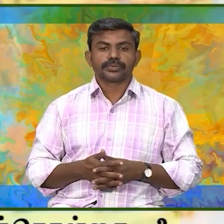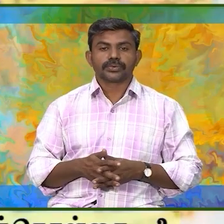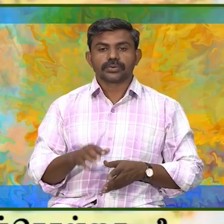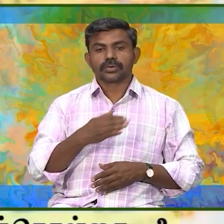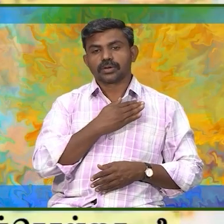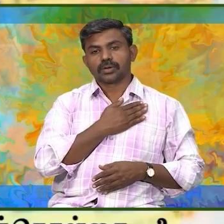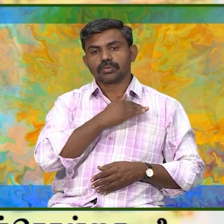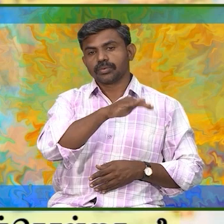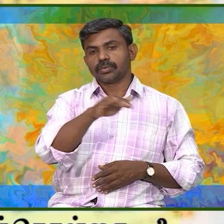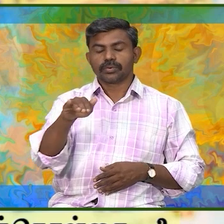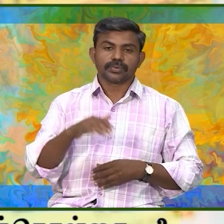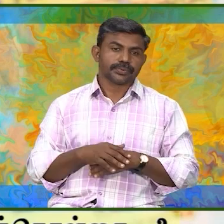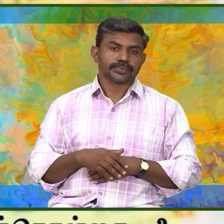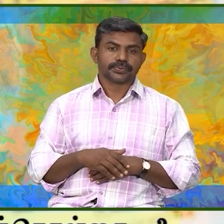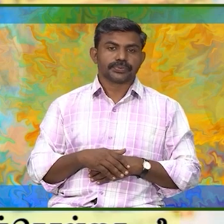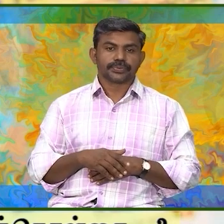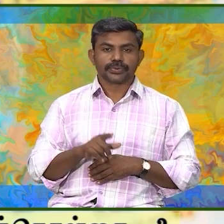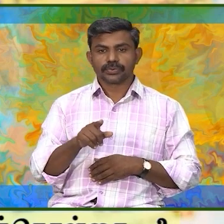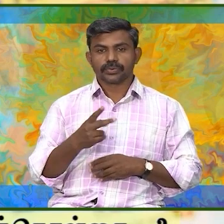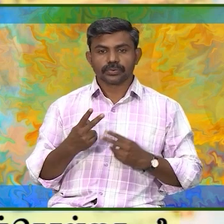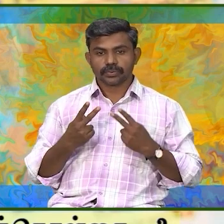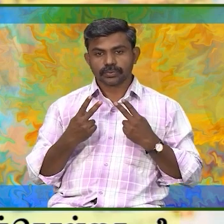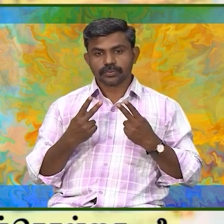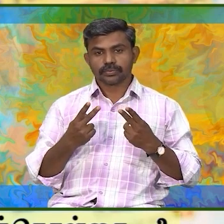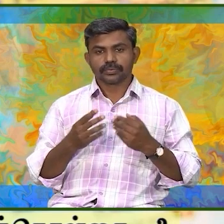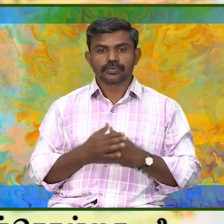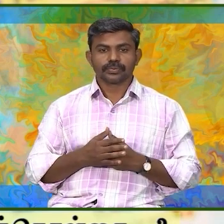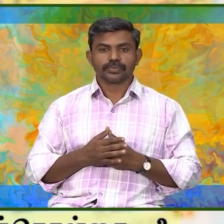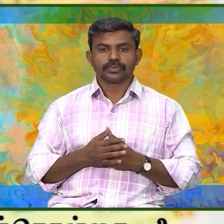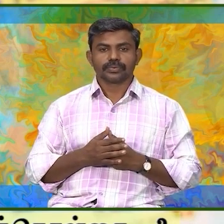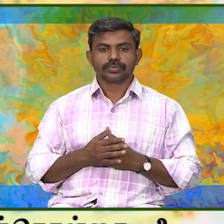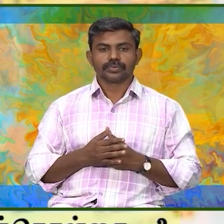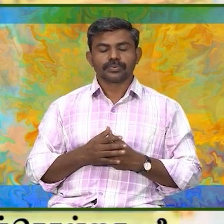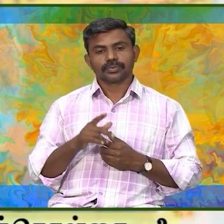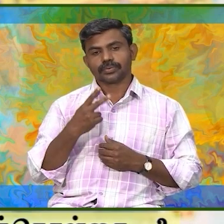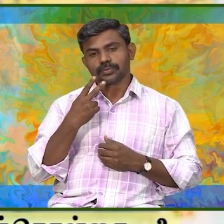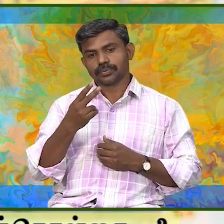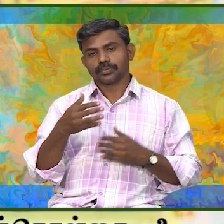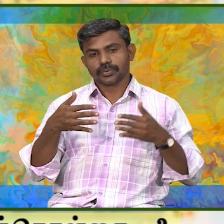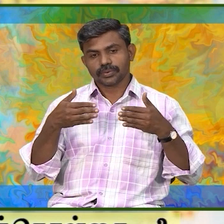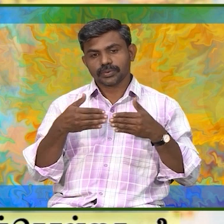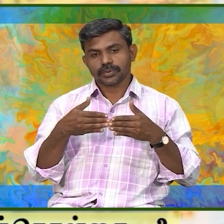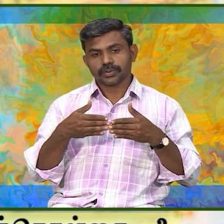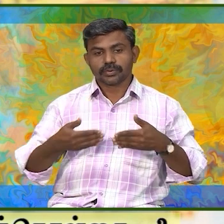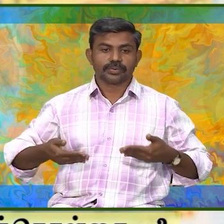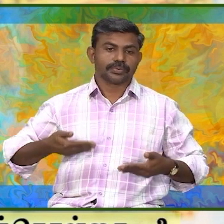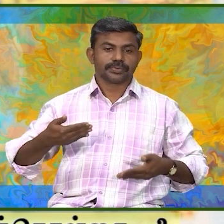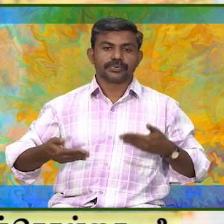அன்பு மாணவ குழந்தைகளே, உங்களை எல்லாம் தொலைக்காட்சி வாயிலாக சந்திப்பதில் பெரும் மகிழ்ச்சி